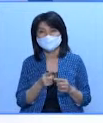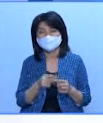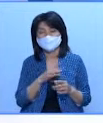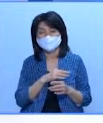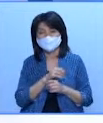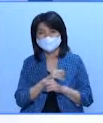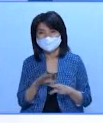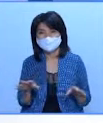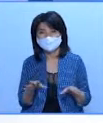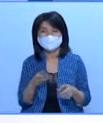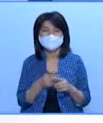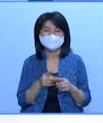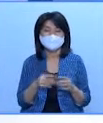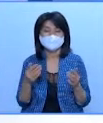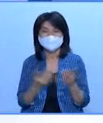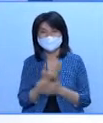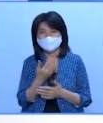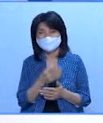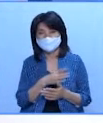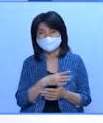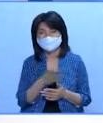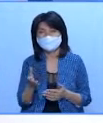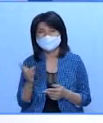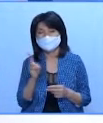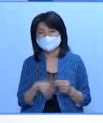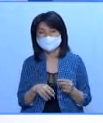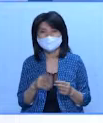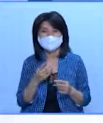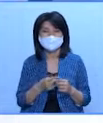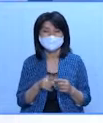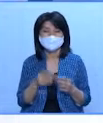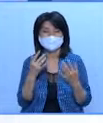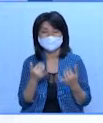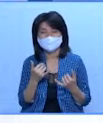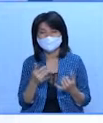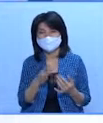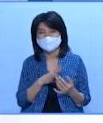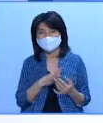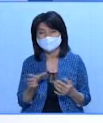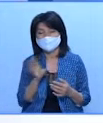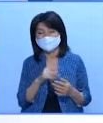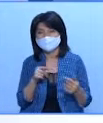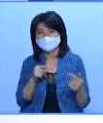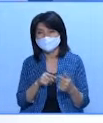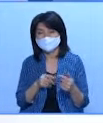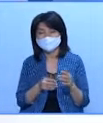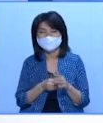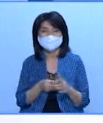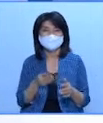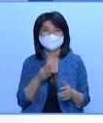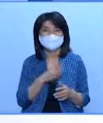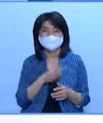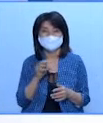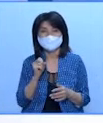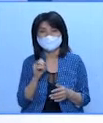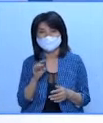тарады. Артынша бұл ақпарат желілерден ізім ғайып жоғалып кетті. Соған қарамастан сыбайлас жемқорлыққа қарсы іс-қимыл департаментінің соның ішінде